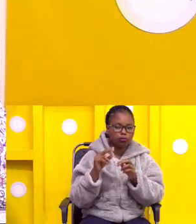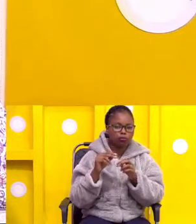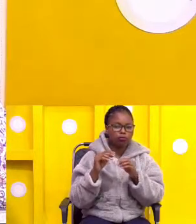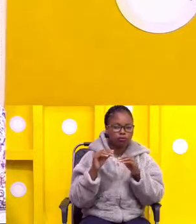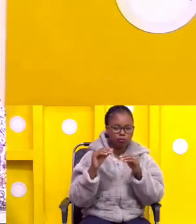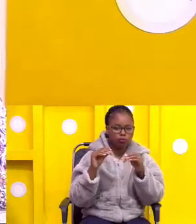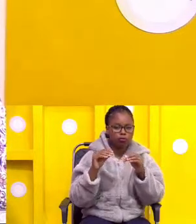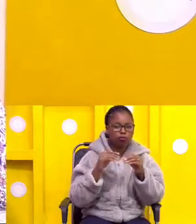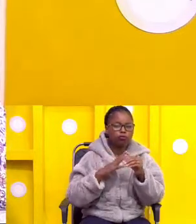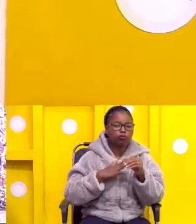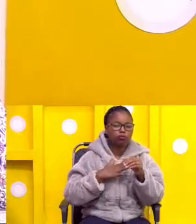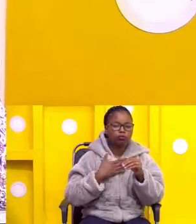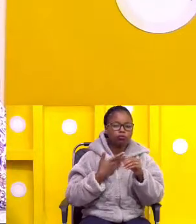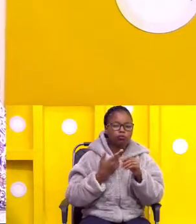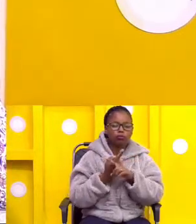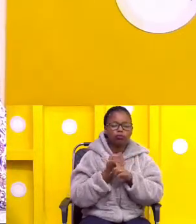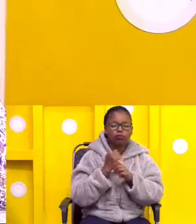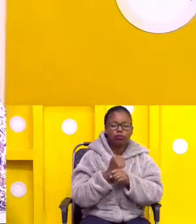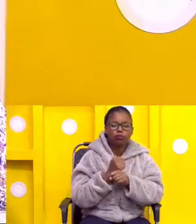mimi niko kwa kazi yangu.